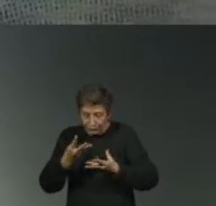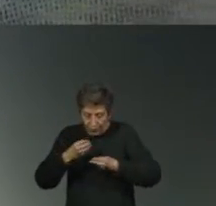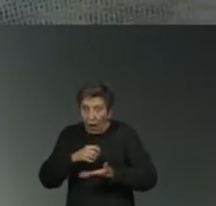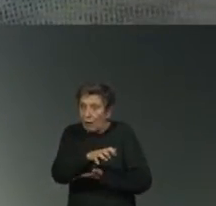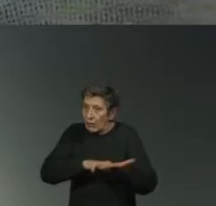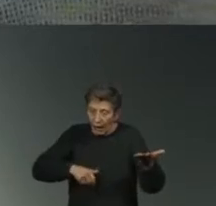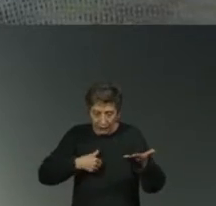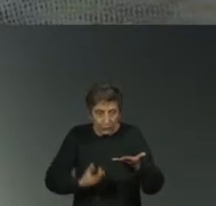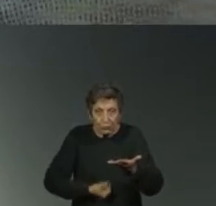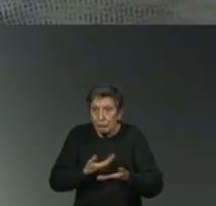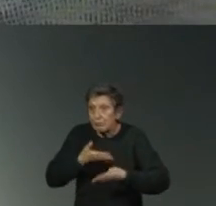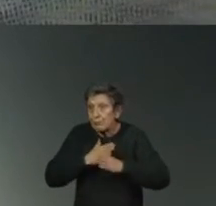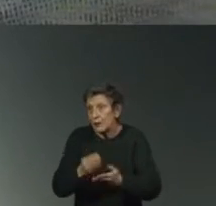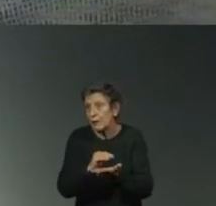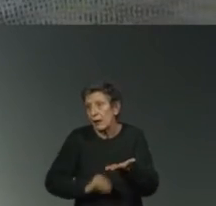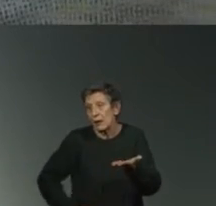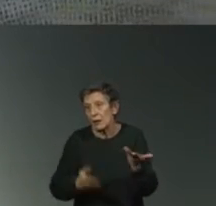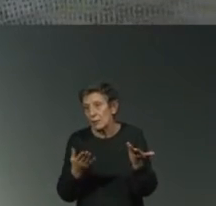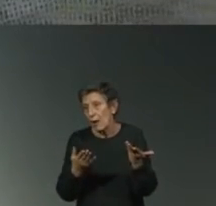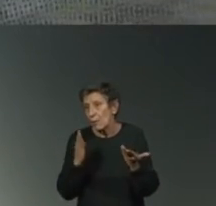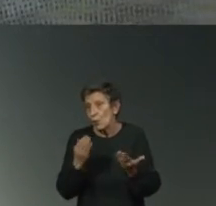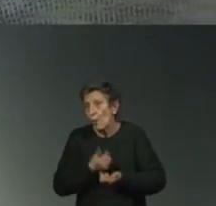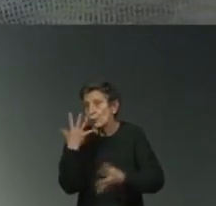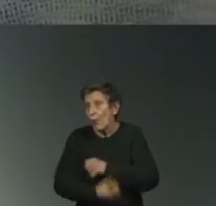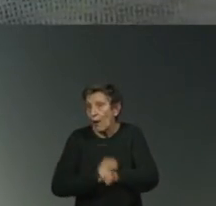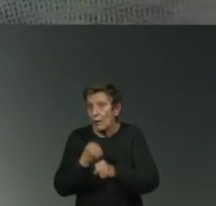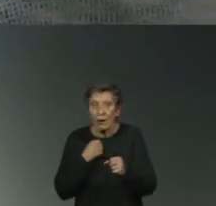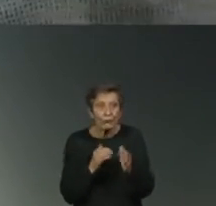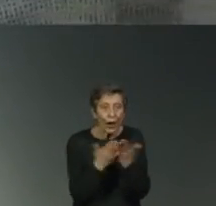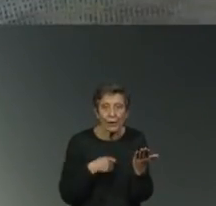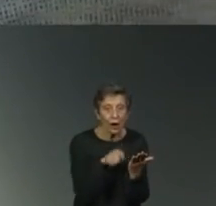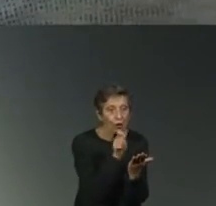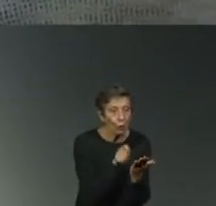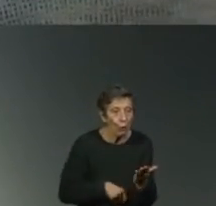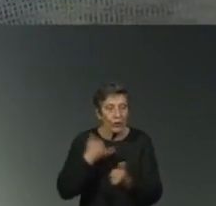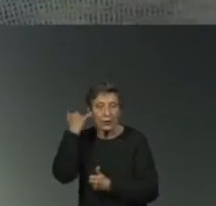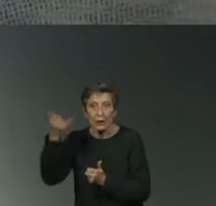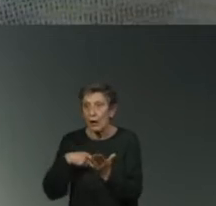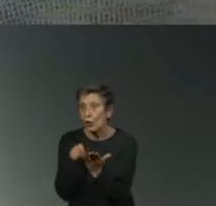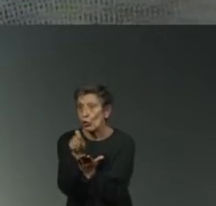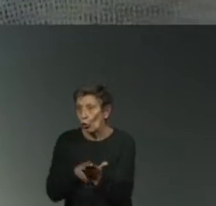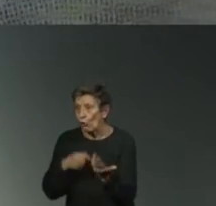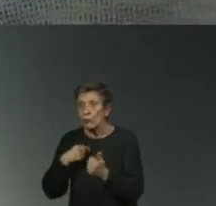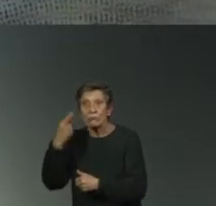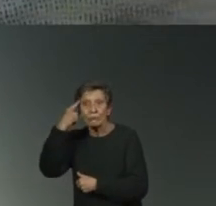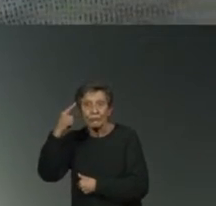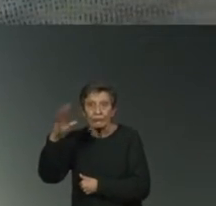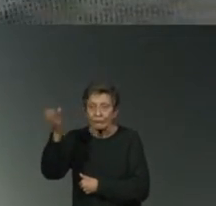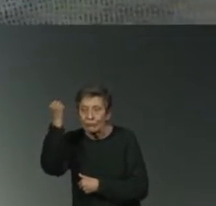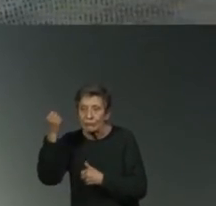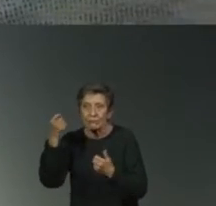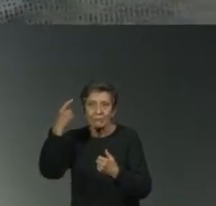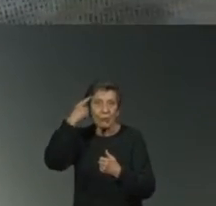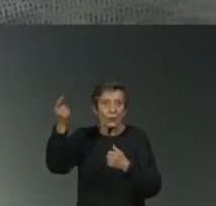général, ça dure des années. Ce sont des notes que je prends dans des carnets, ce sont des idées qui me viennent, des pensées,